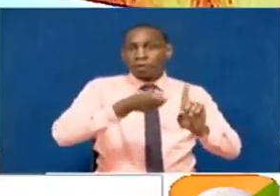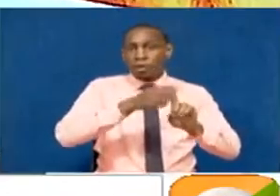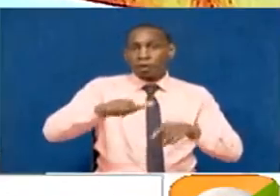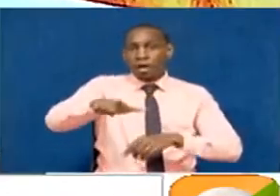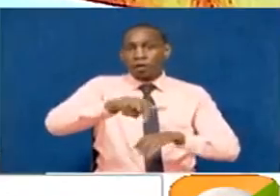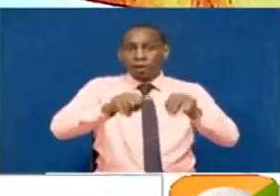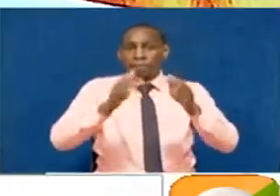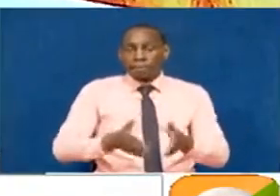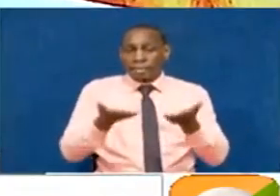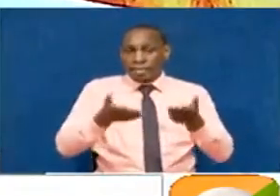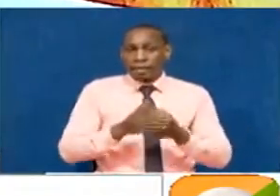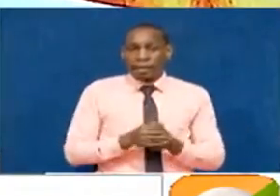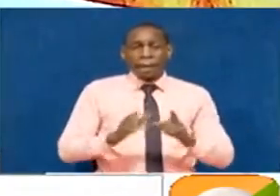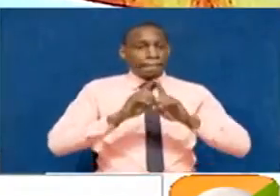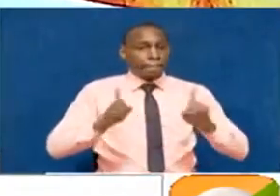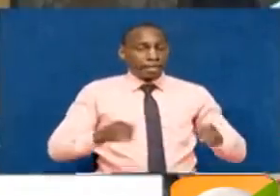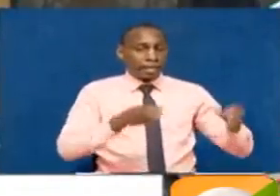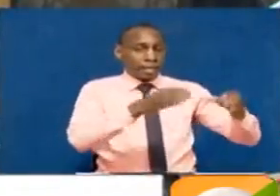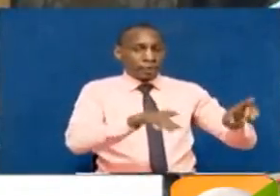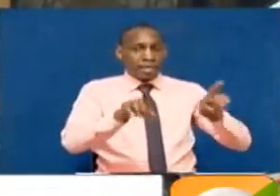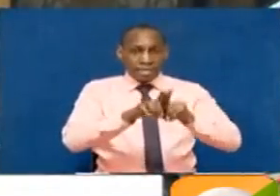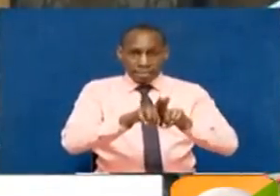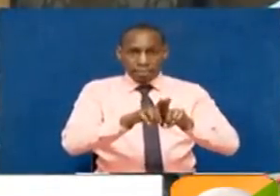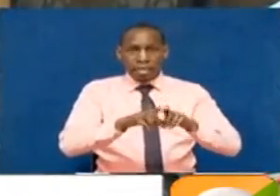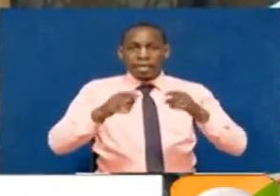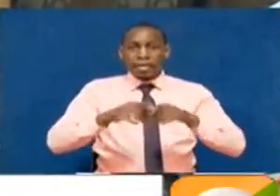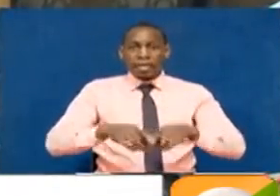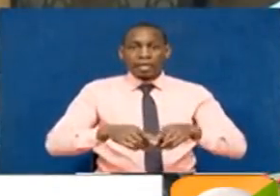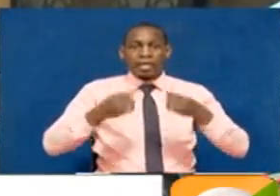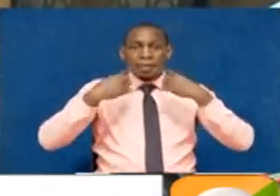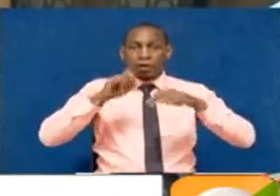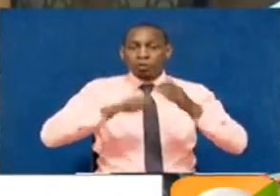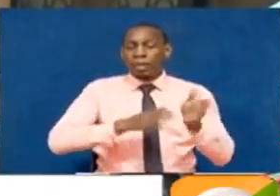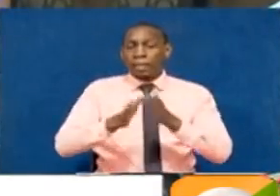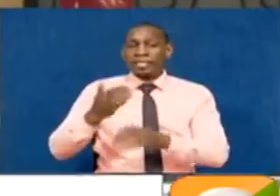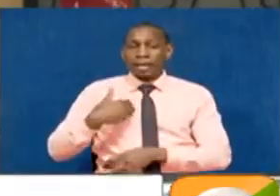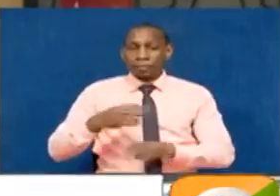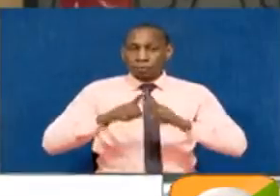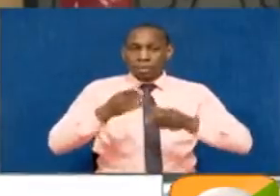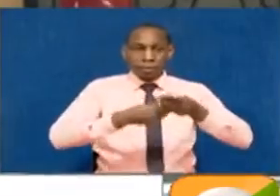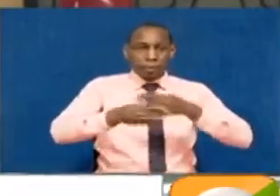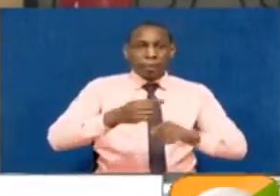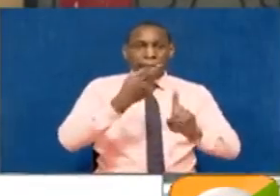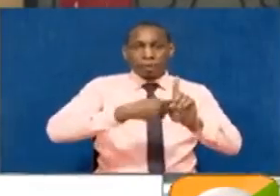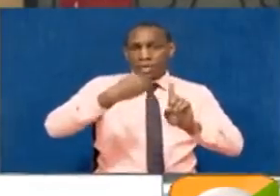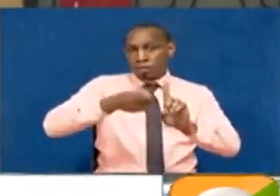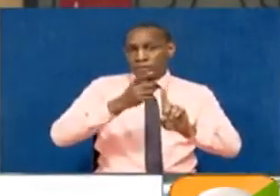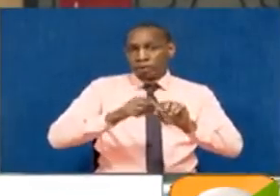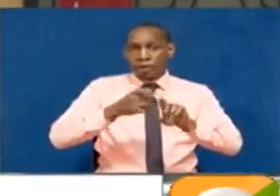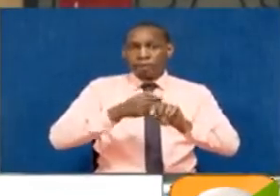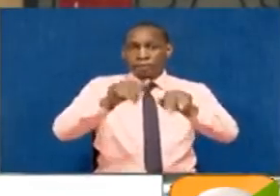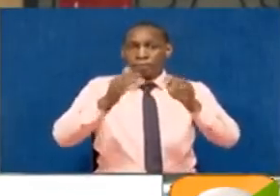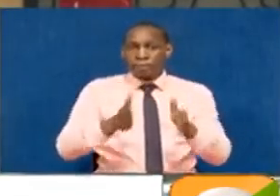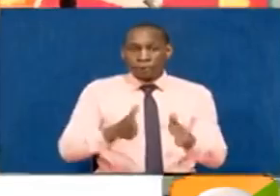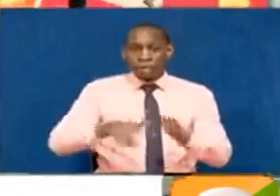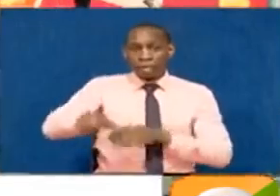kwa wakulima wa humu nchini. Hata hivyo, kampuni hiyo sasa imetangaza kuwa ina mipango ya kuanza kununua viazi kutoka kwa